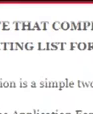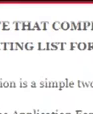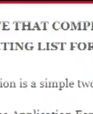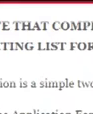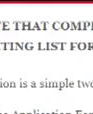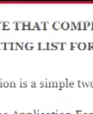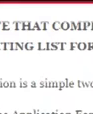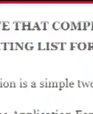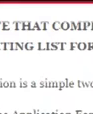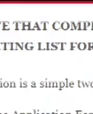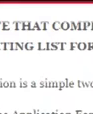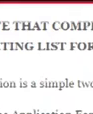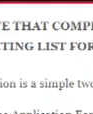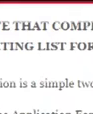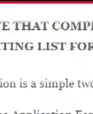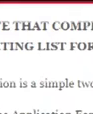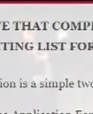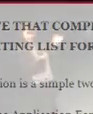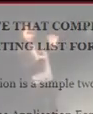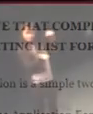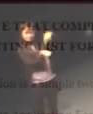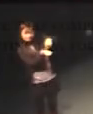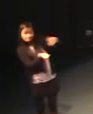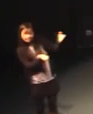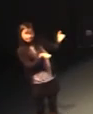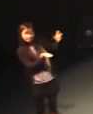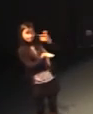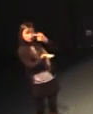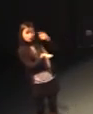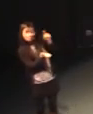l'union glacier donc un lieu donc